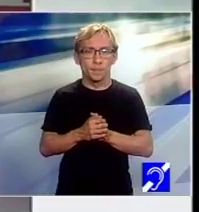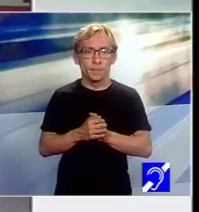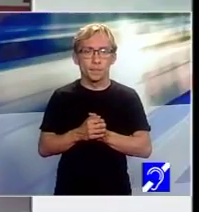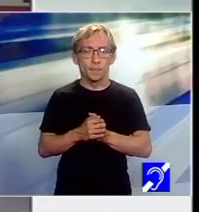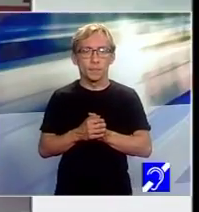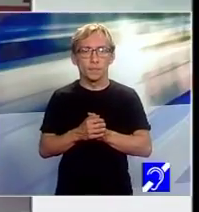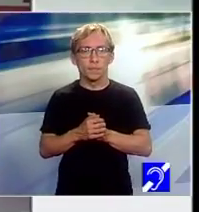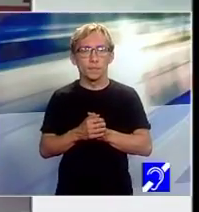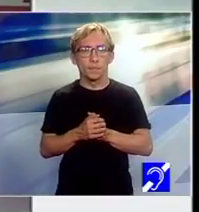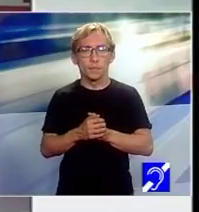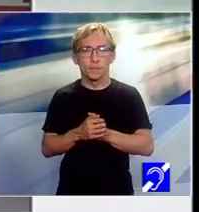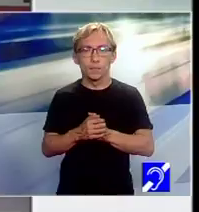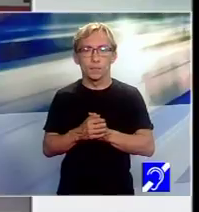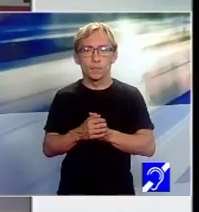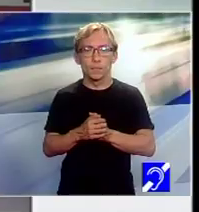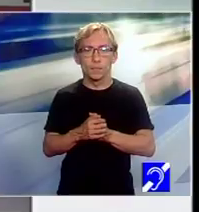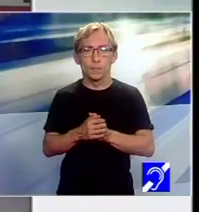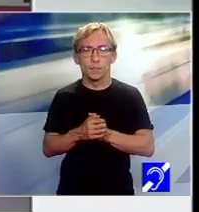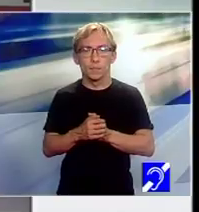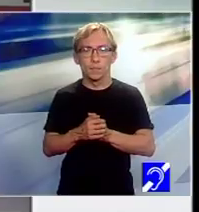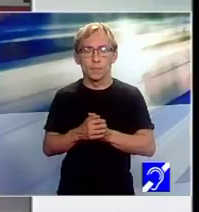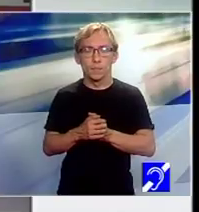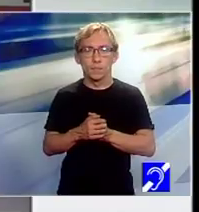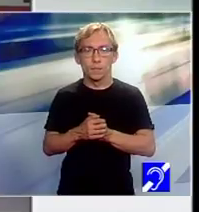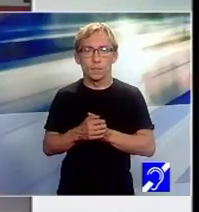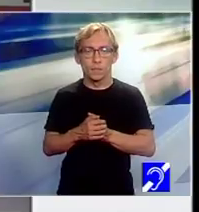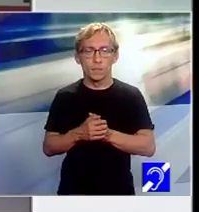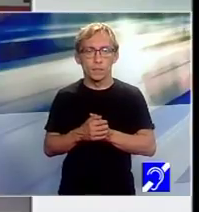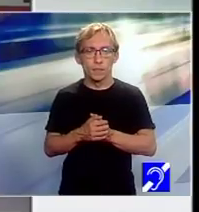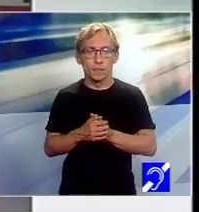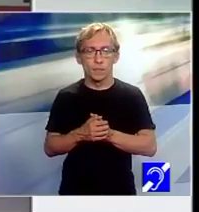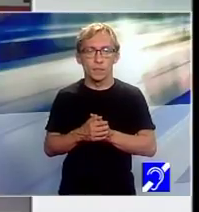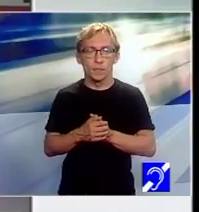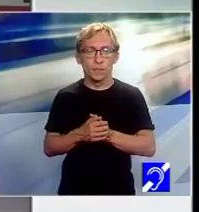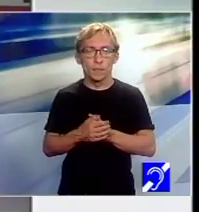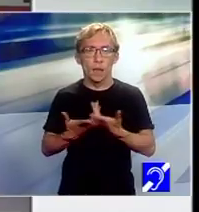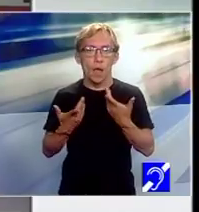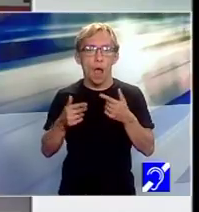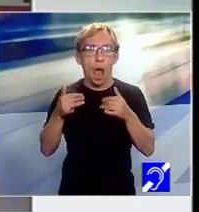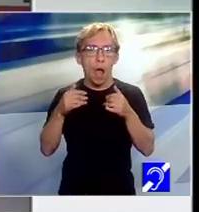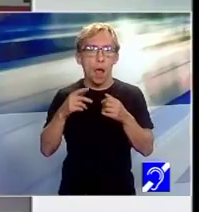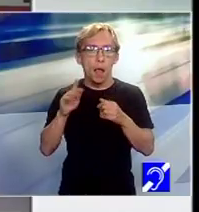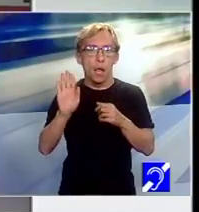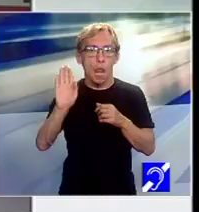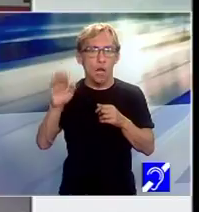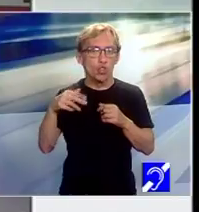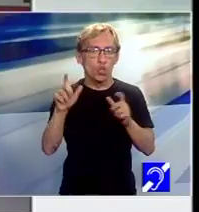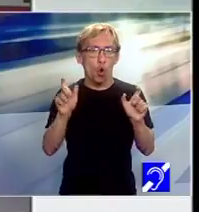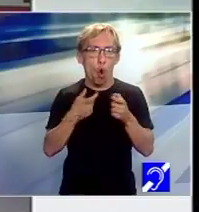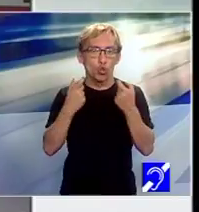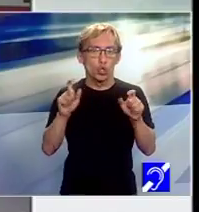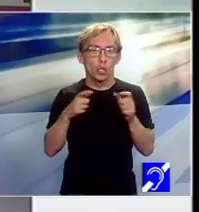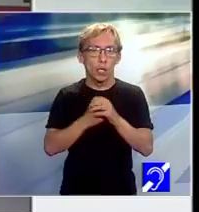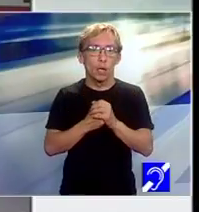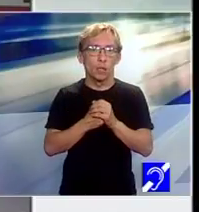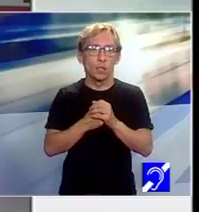mai fierbinți ale lumii în ziua de azi. În acest concert îi vom avea